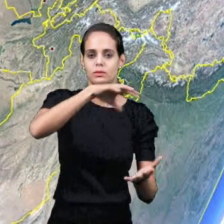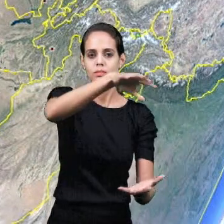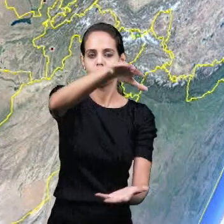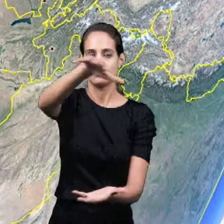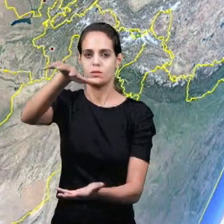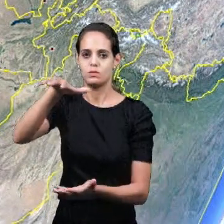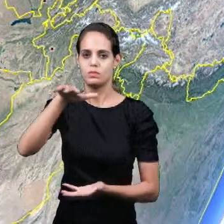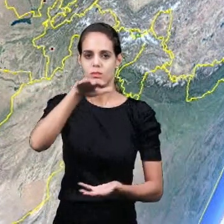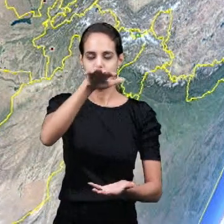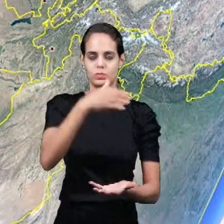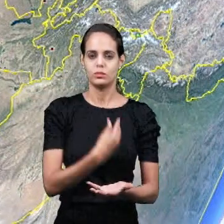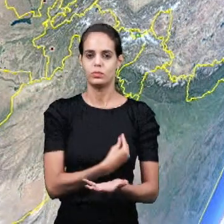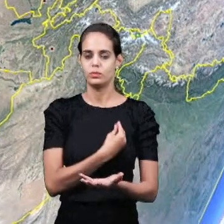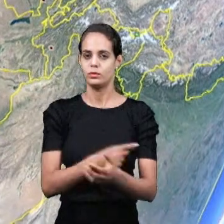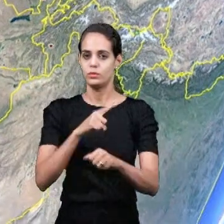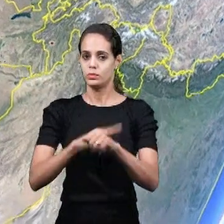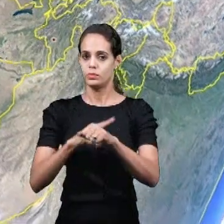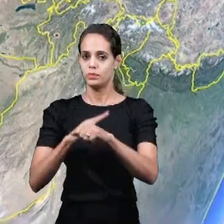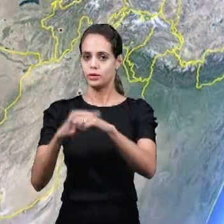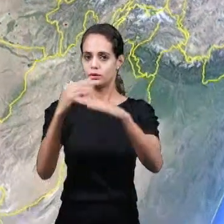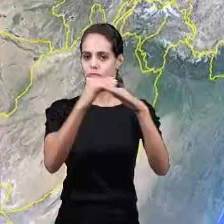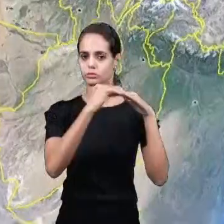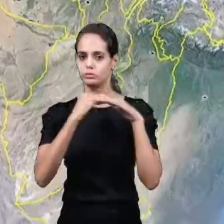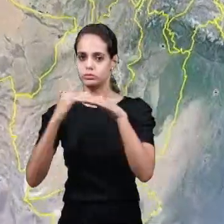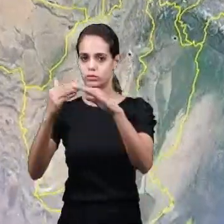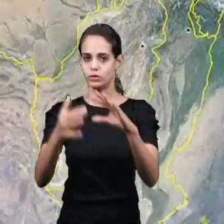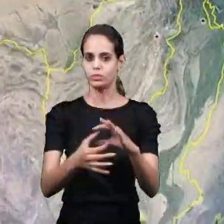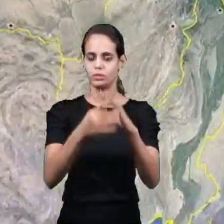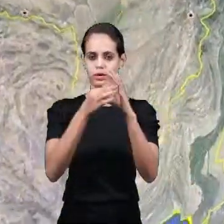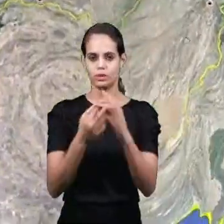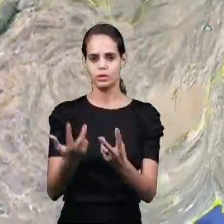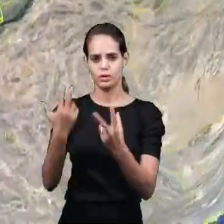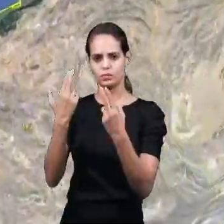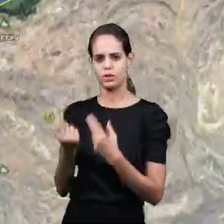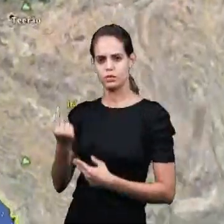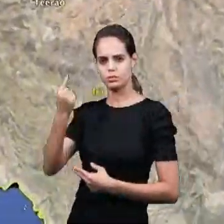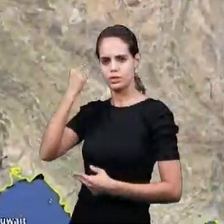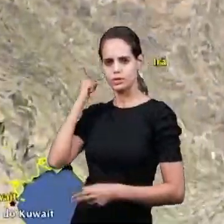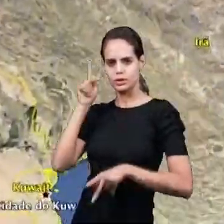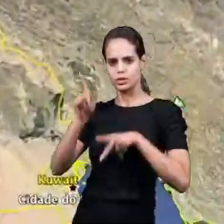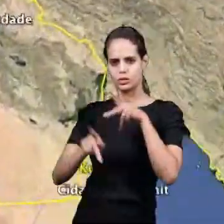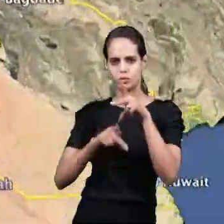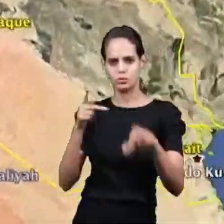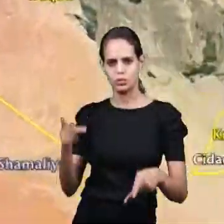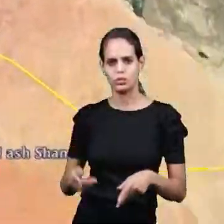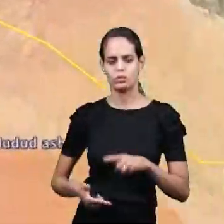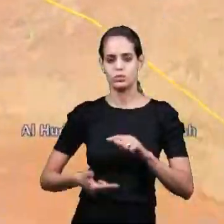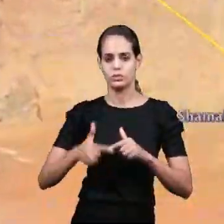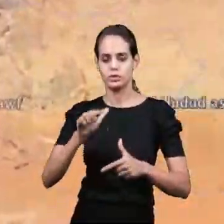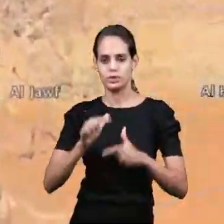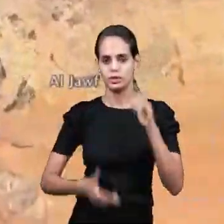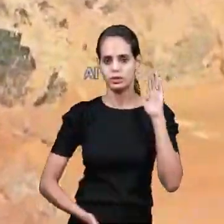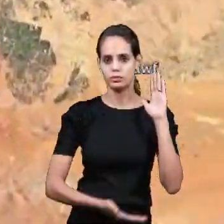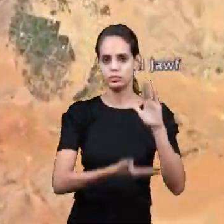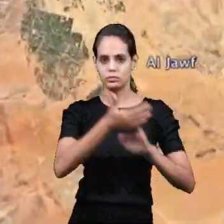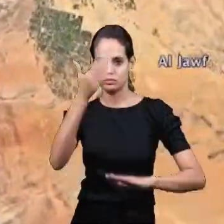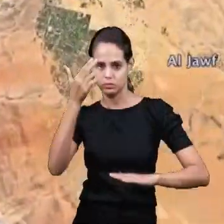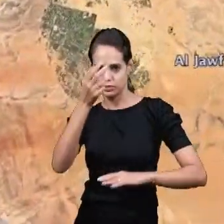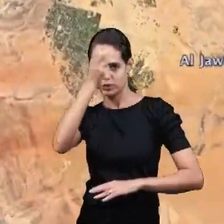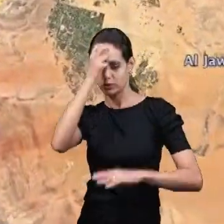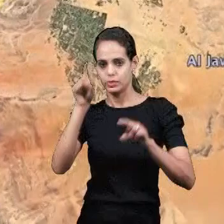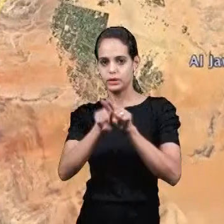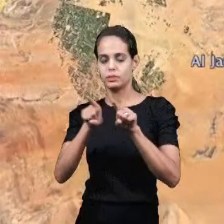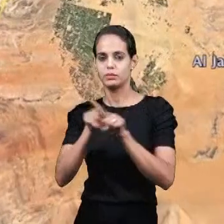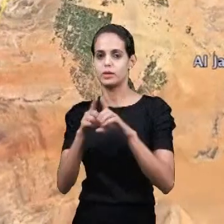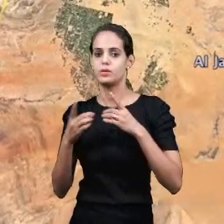vivent un moment d'unité et de communion, comme l'ont vécu les Hébreux à leur sortie d'Égypte, les disciples avec le